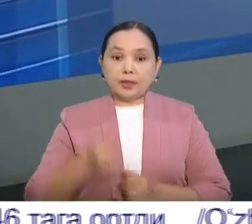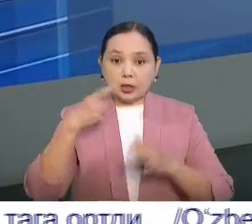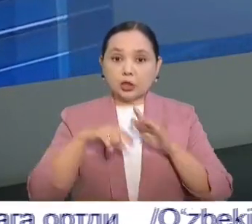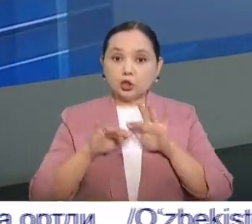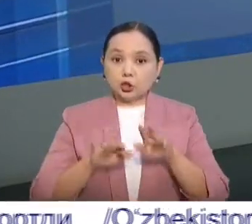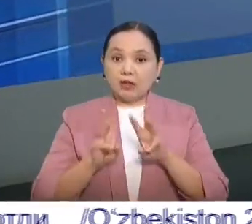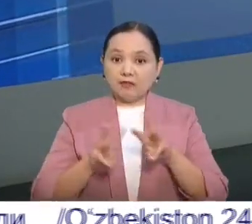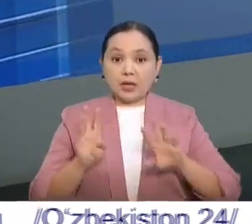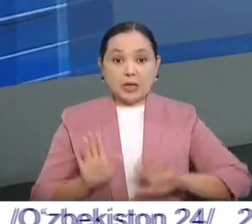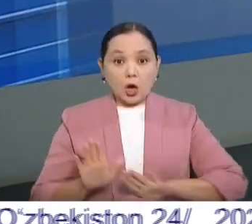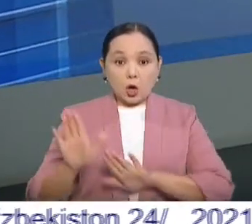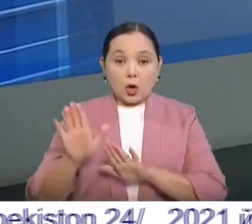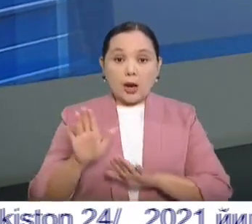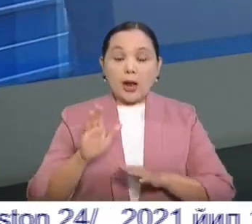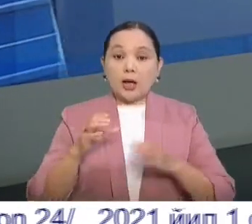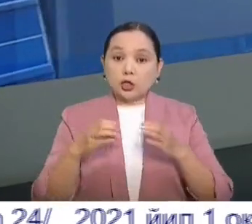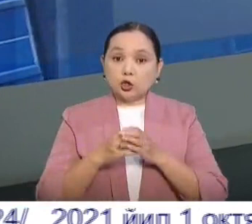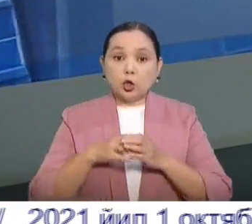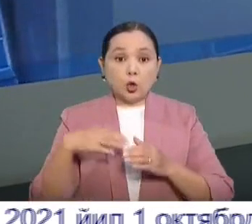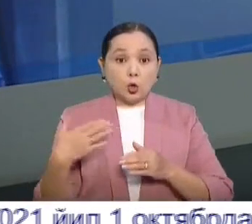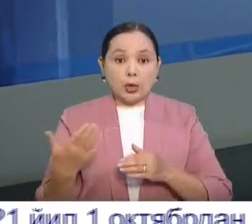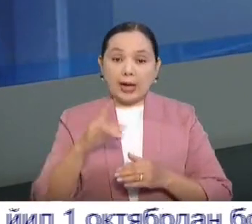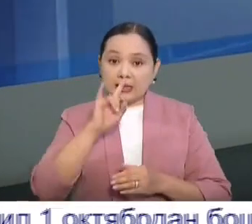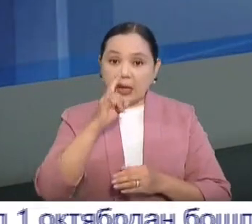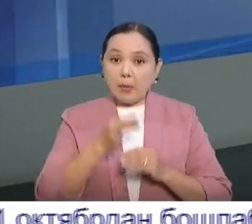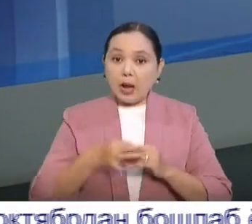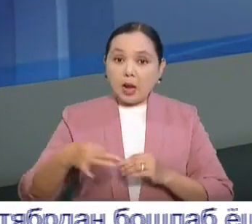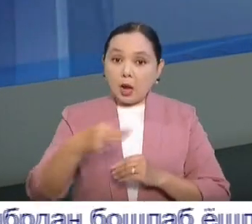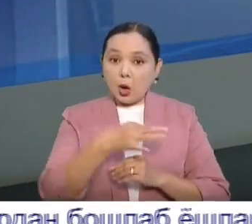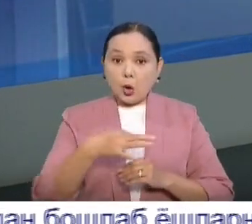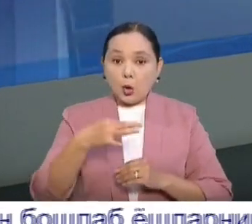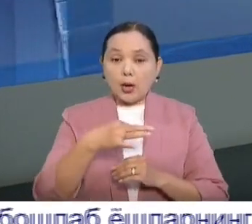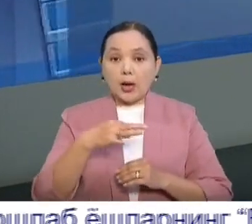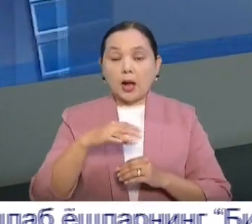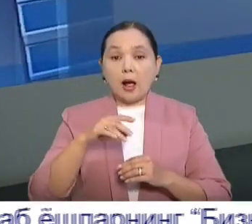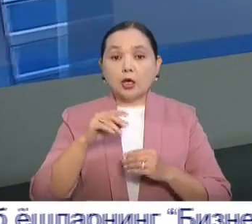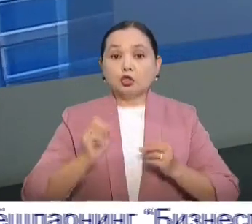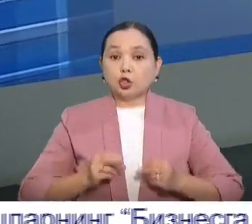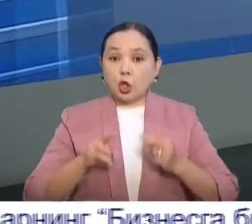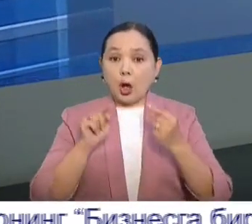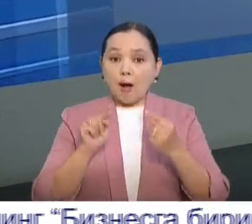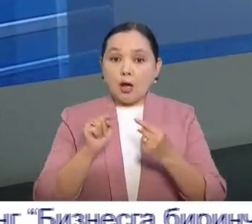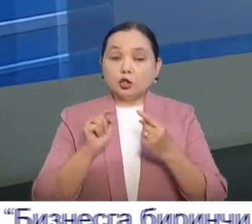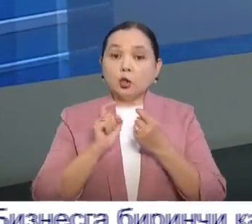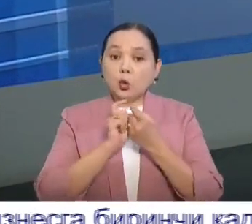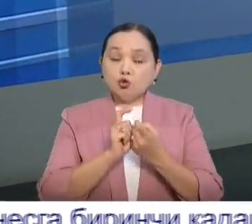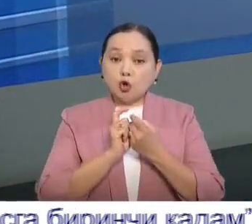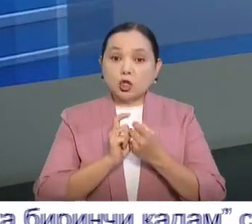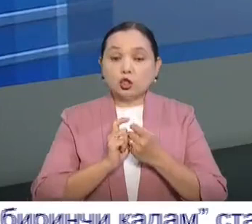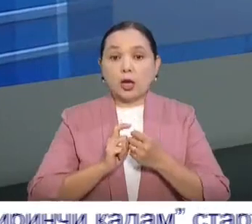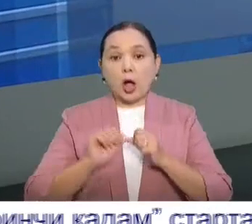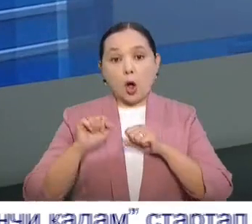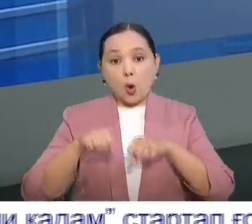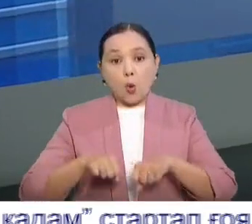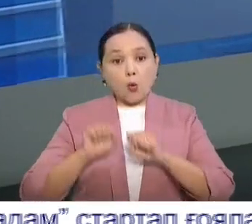Ichki ishlar vaziri o'rinbosari boshchiligidagi ishchi guruh tomonidan Samarqand viloyati hududidagi jinoyatchilikka qarshi kurashish va huquqbuzarliklarni barvaqt